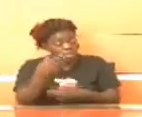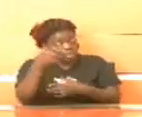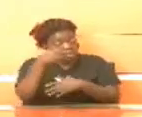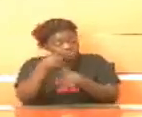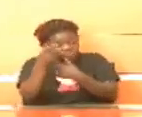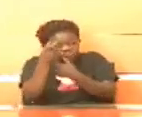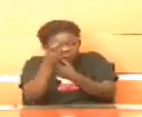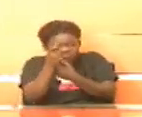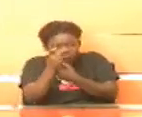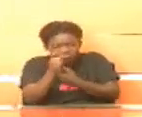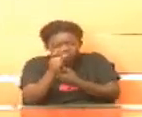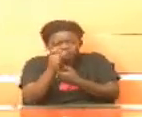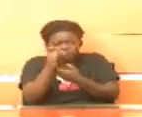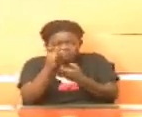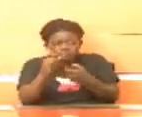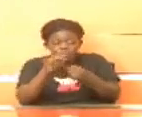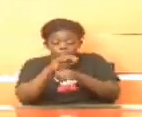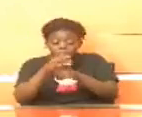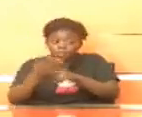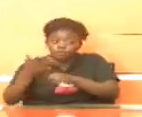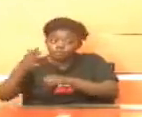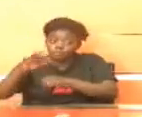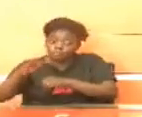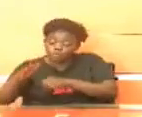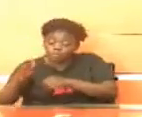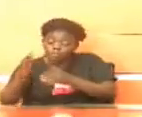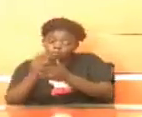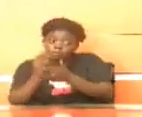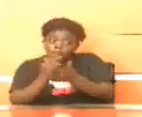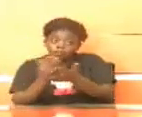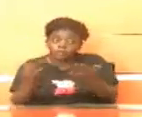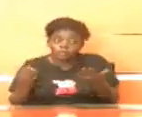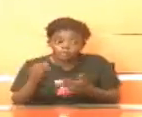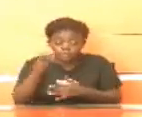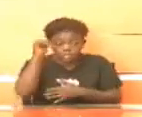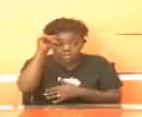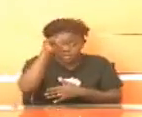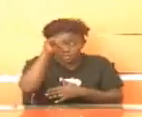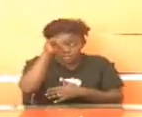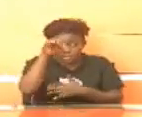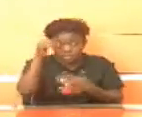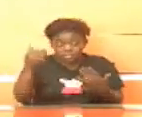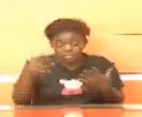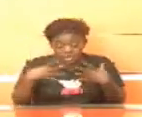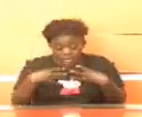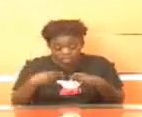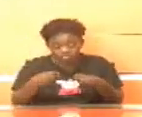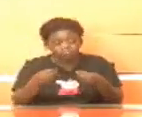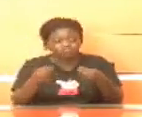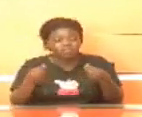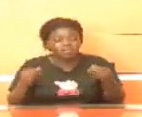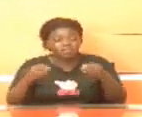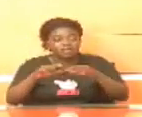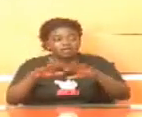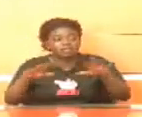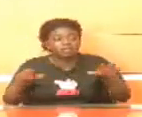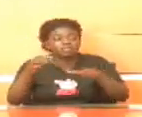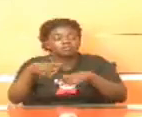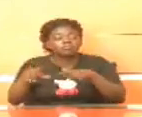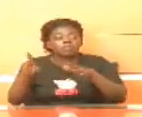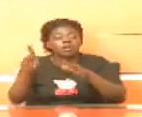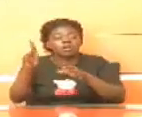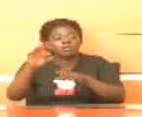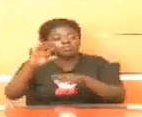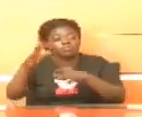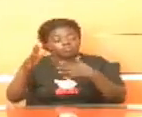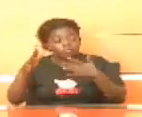oxygen kikolamu amazzi kubanga abayisirayiri bali mu ddungu era mu kubeera mu ddungu bo amazzi gabasumbuwa